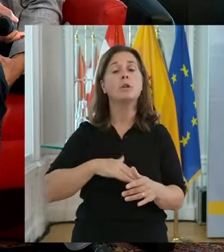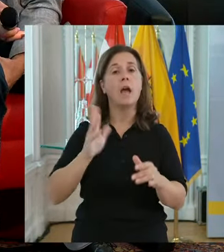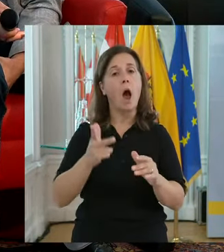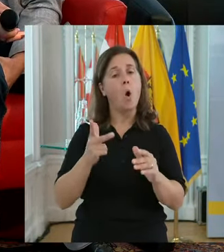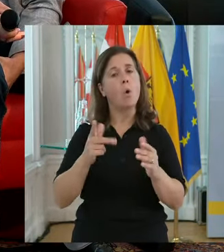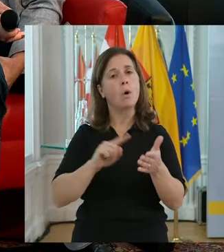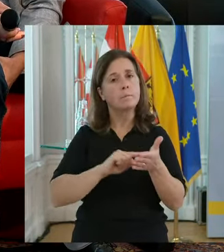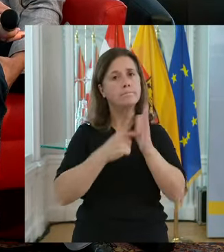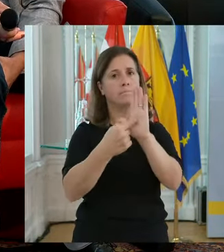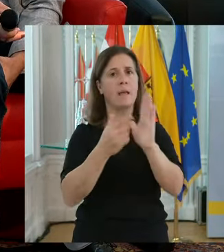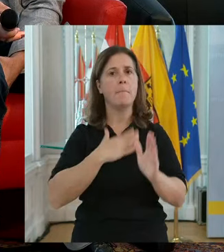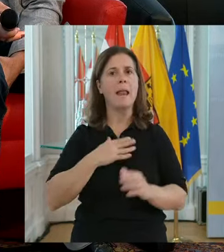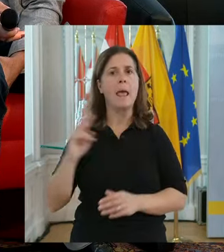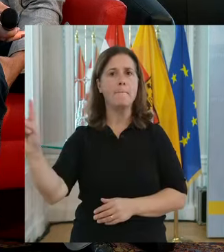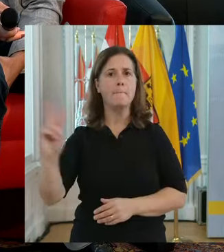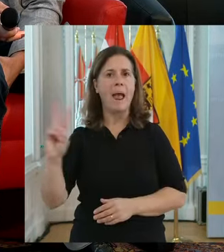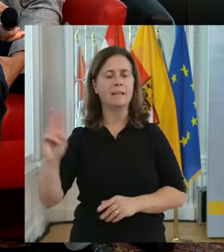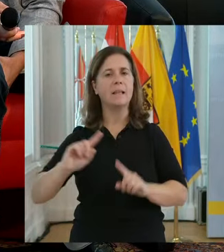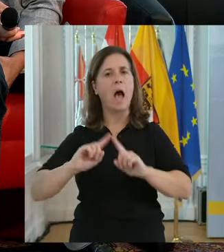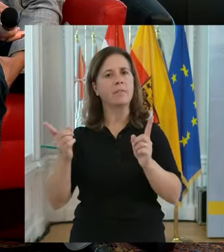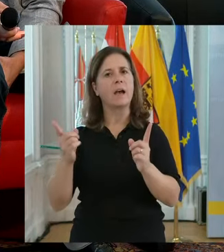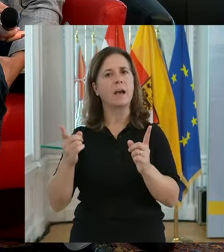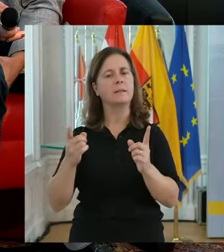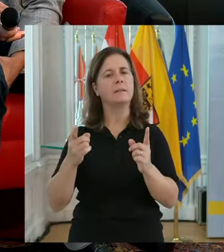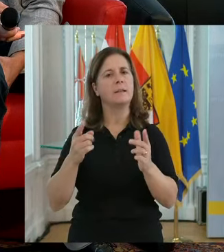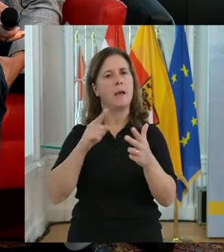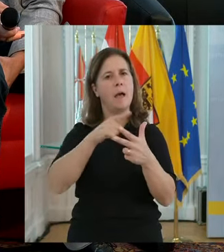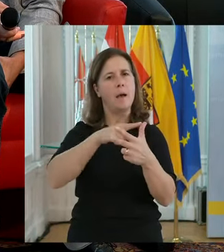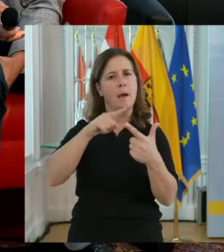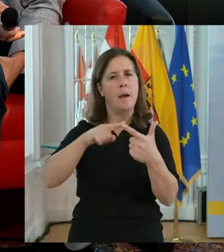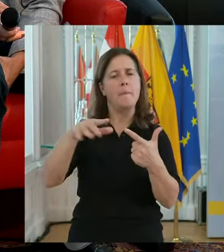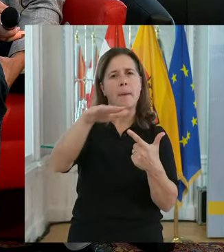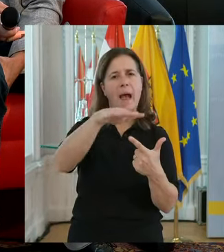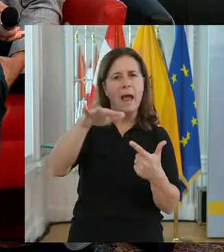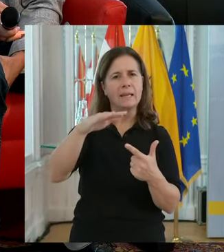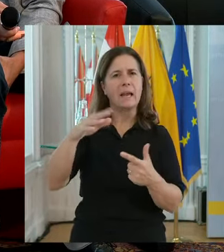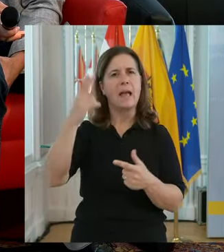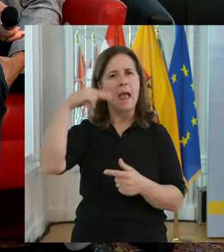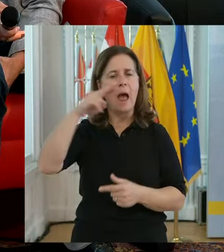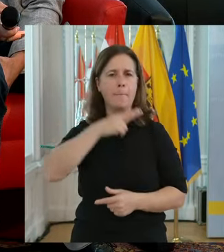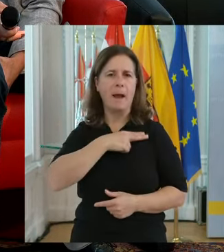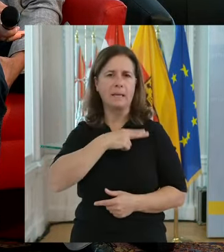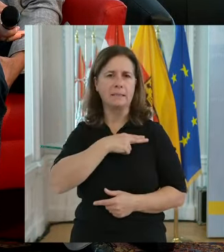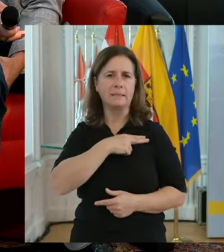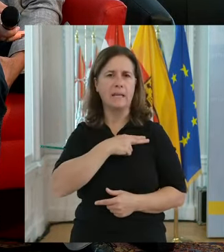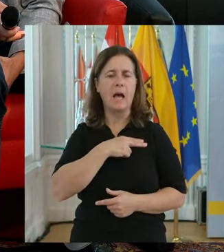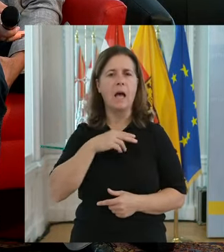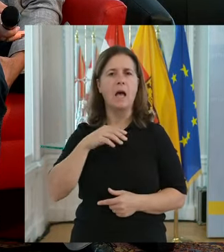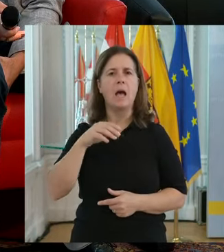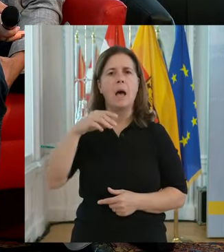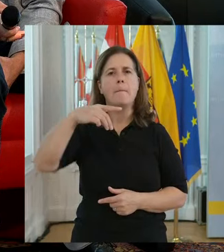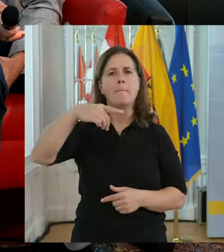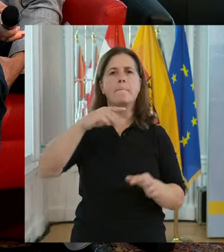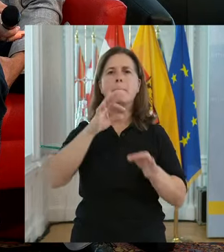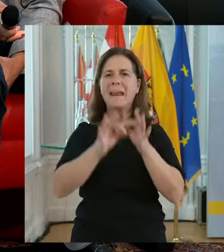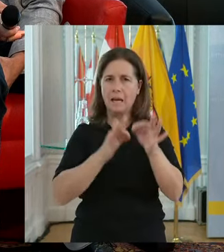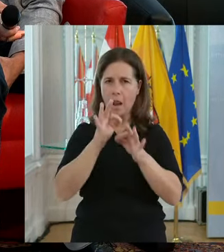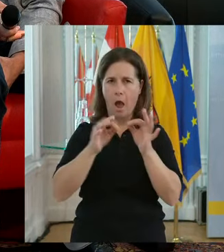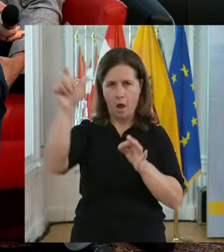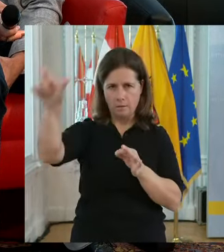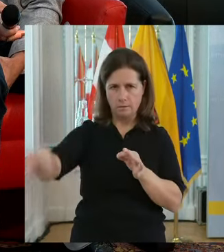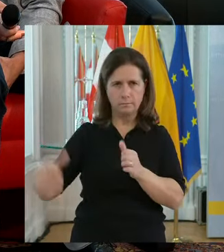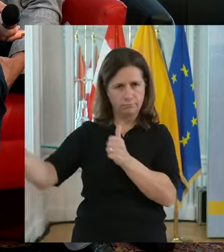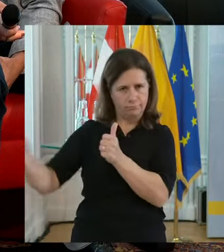stellen, meine beiden anderen Speerspitzen. Das ist der Herr Magister Michael Pichler,